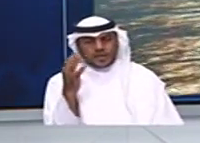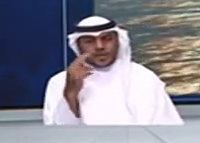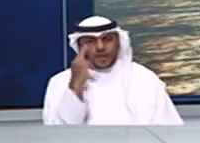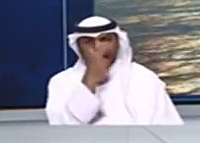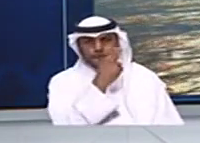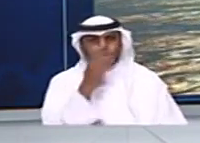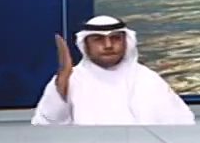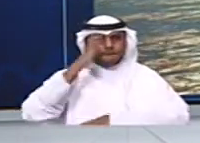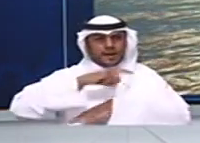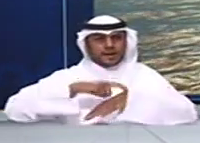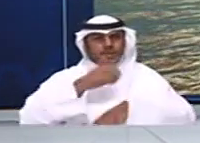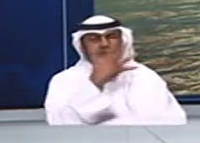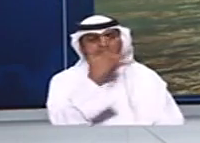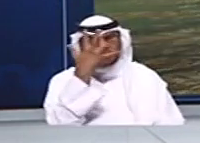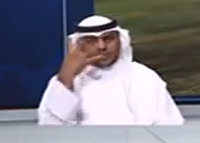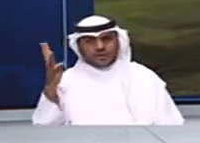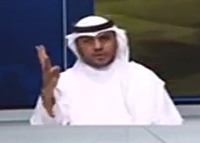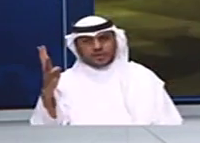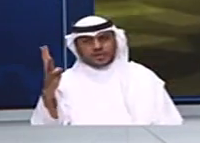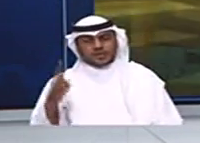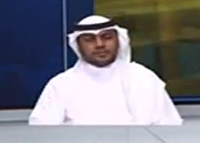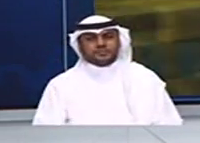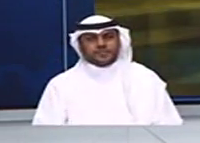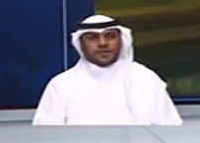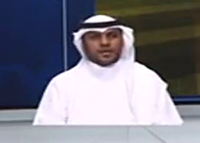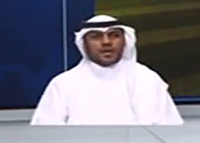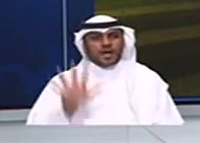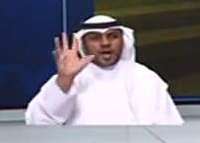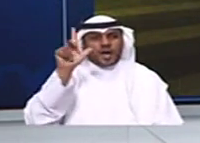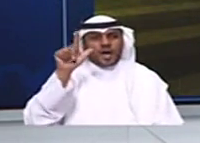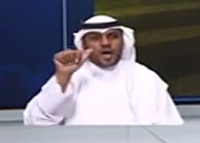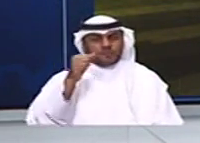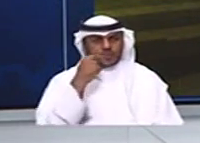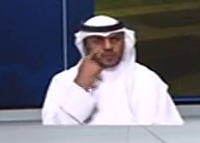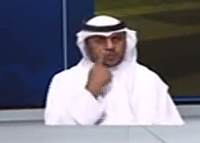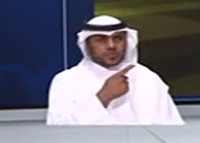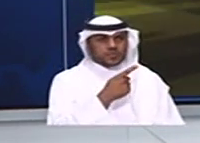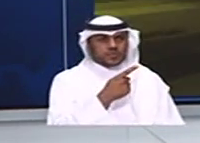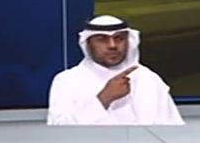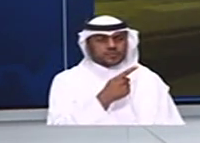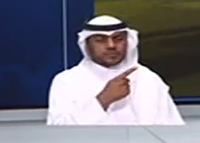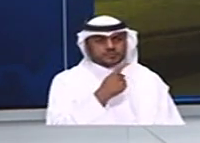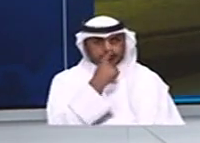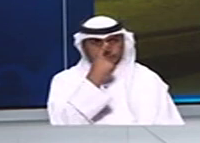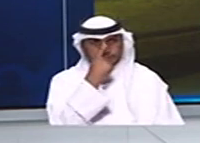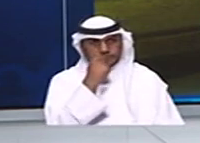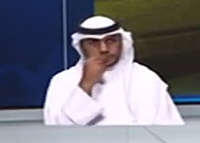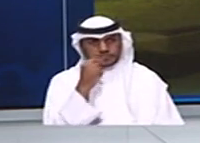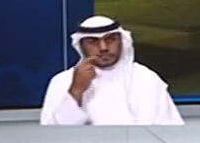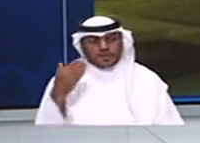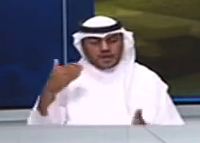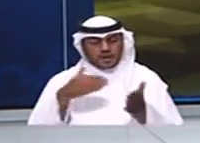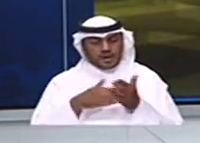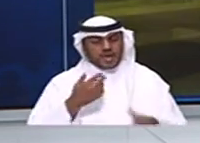في الساعة 5:45. الطقس المتوقع خلال 5 أيام القادمة إن شاء الله في مدينة الكويت ابتداء من الغد حتى يوم الأربعاء